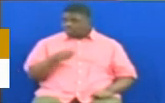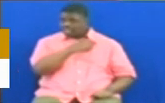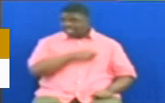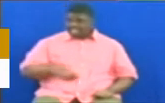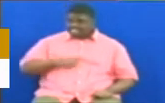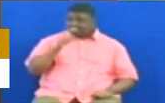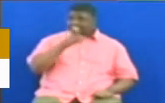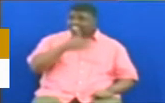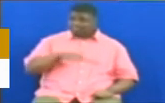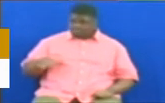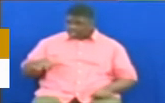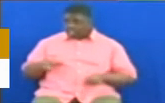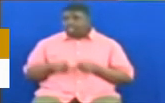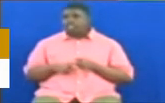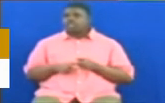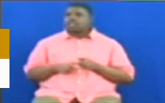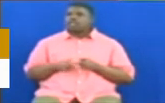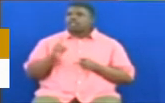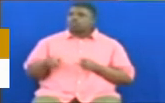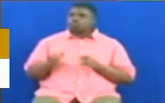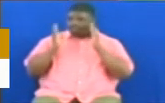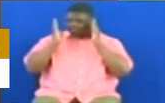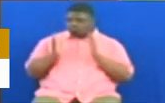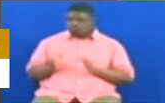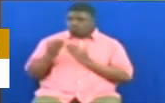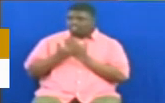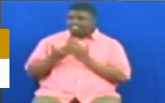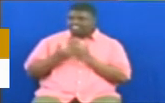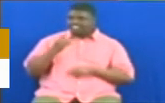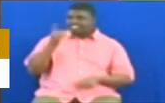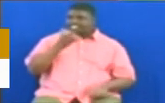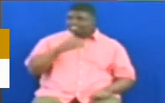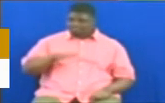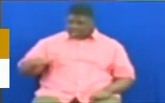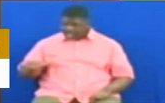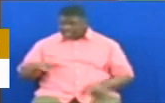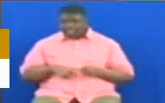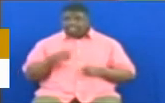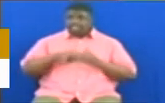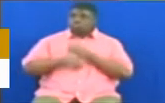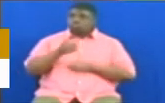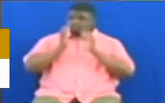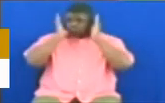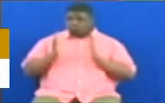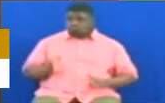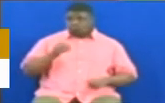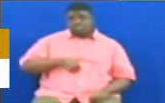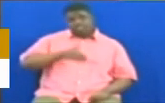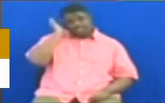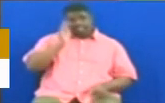Zanzibar ambaye atakuwa mkuu wa nchi ya Zanzibar kiongozi mkuu wa Serikali ya